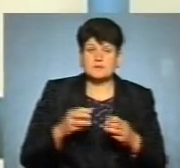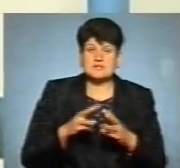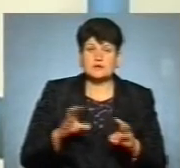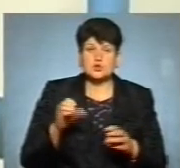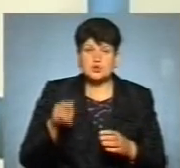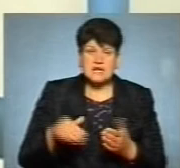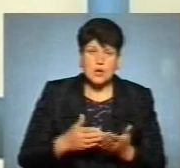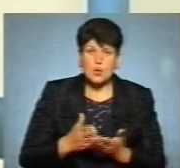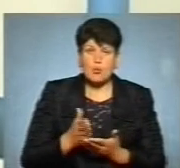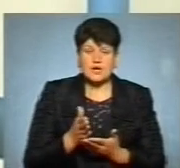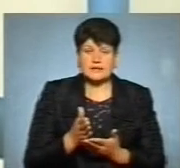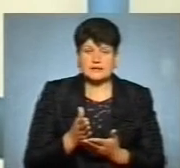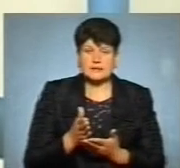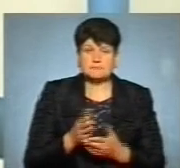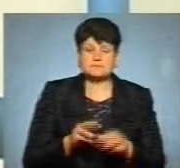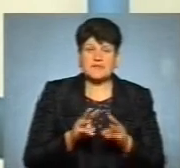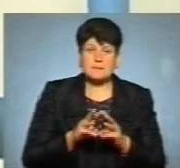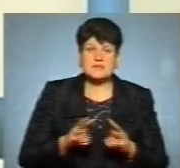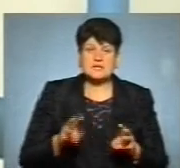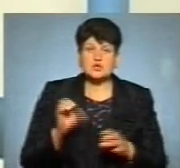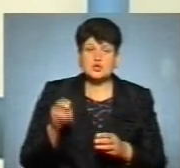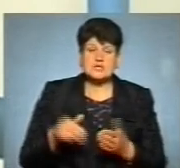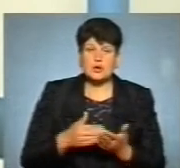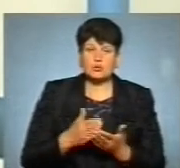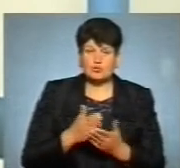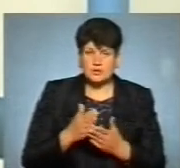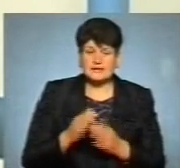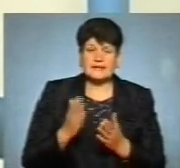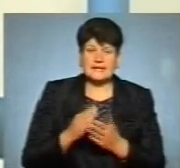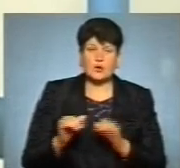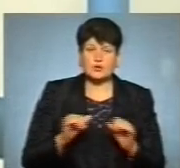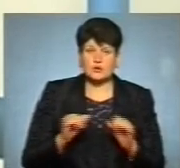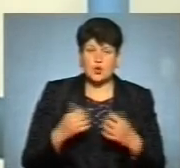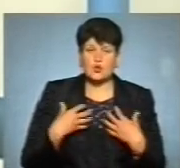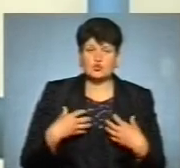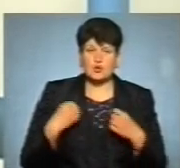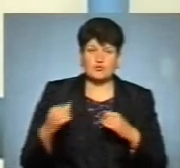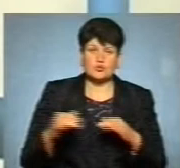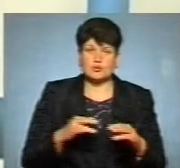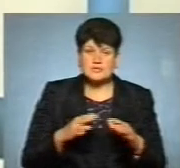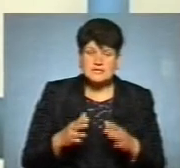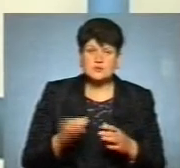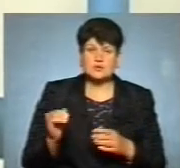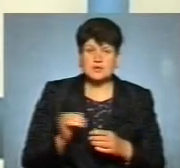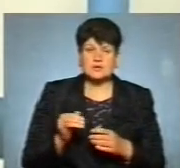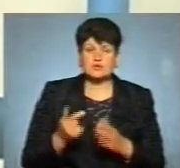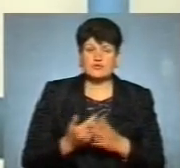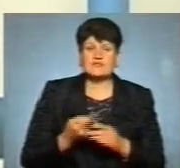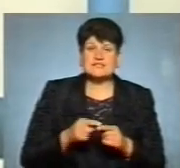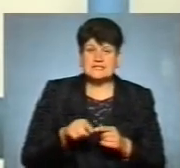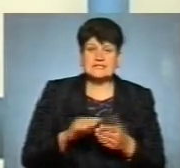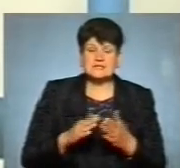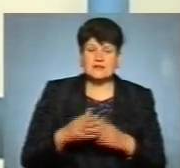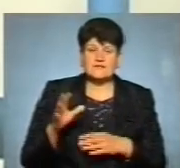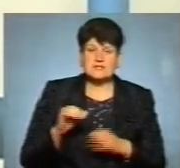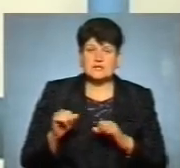політики, які Міністерство соціальної політики якраз і координатором оздоровчого процесу в всій Україні, але знову ж таки в даній ситуації всі